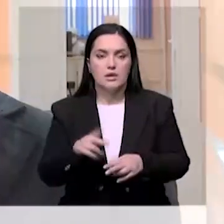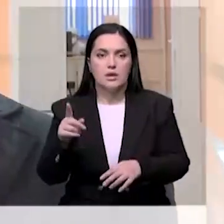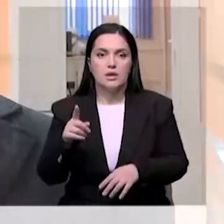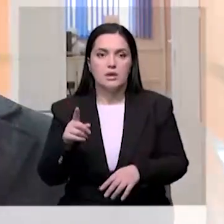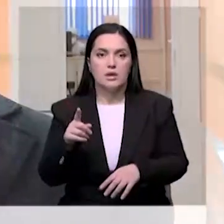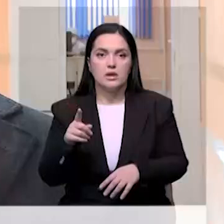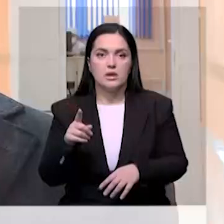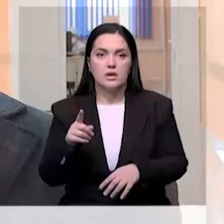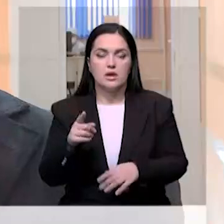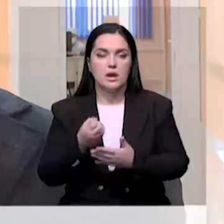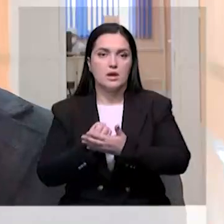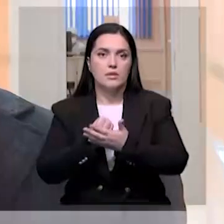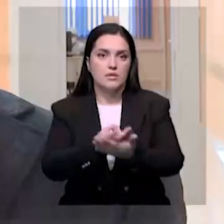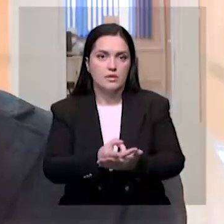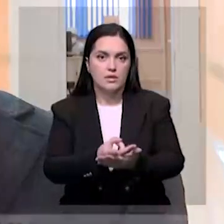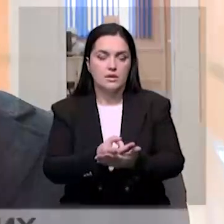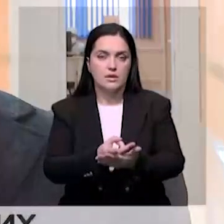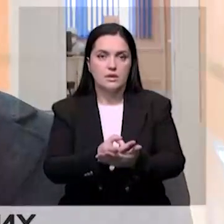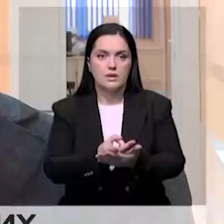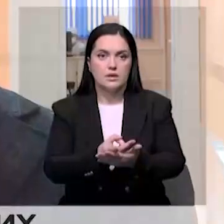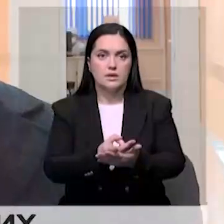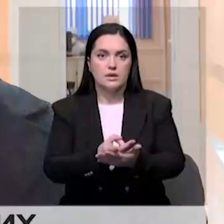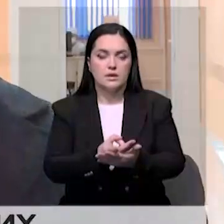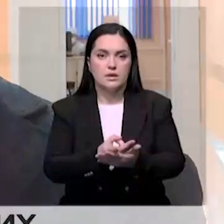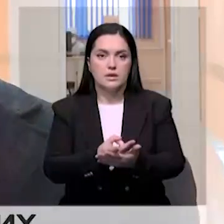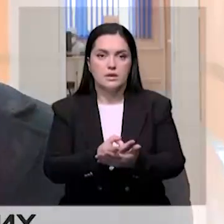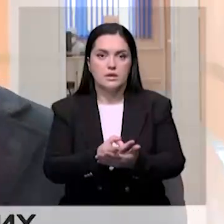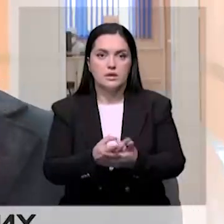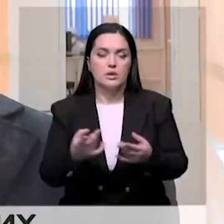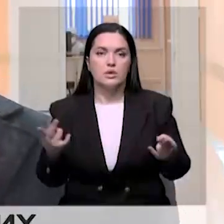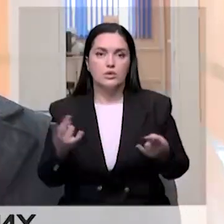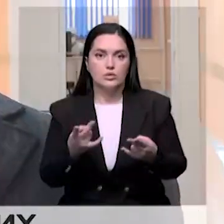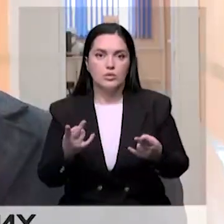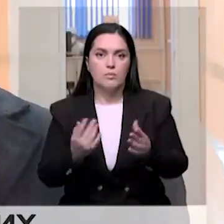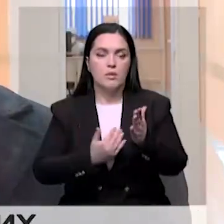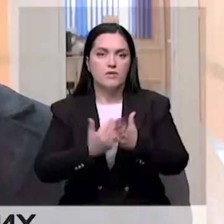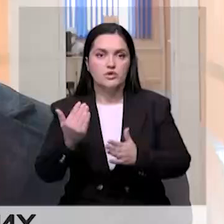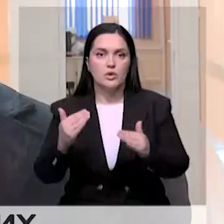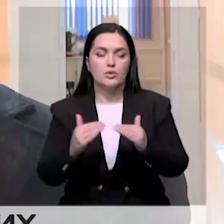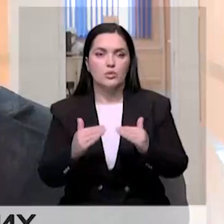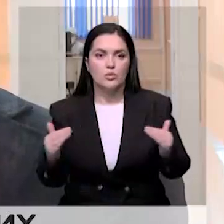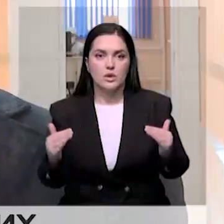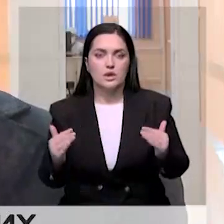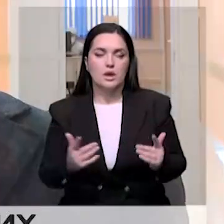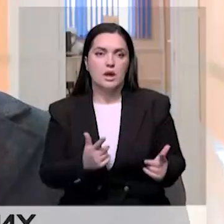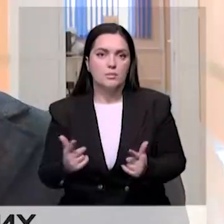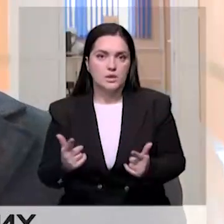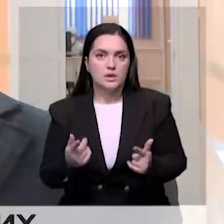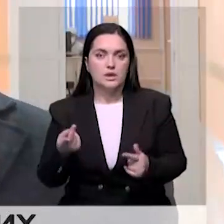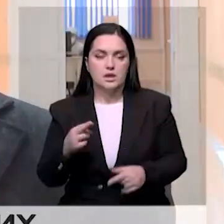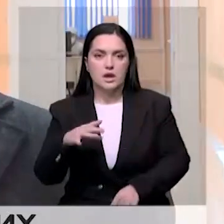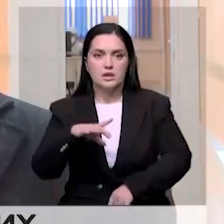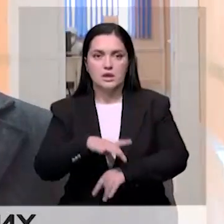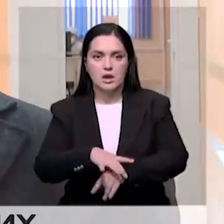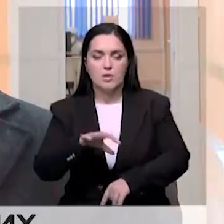направили онколог в диспансер, это для этого постоянно приходится повышать их уровень подготовки для диагностики